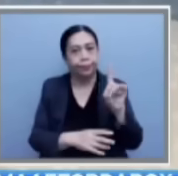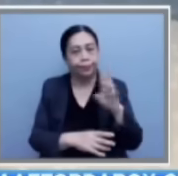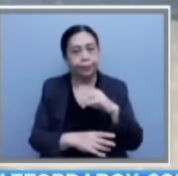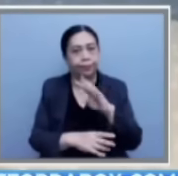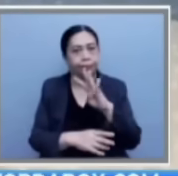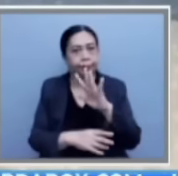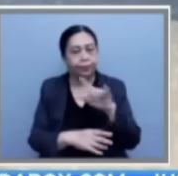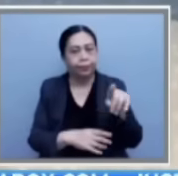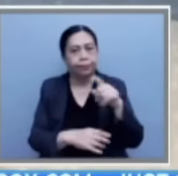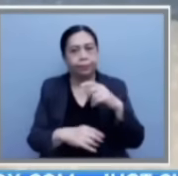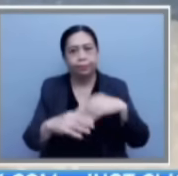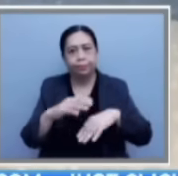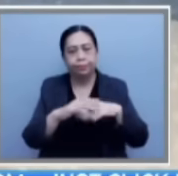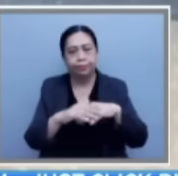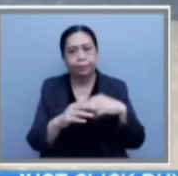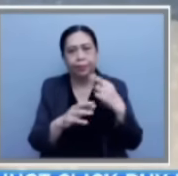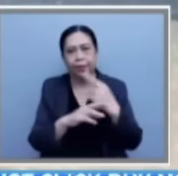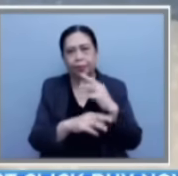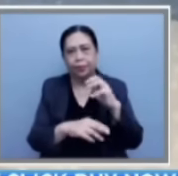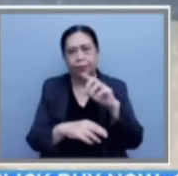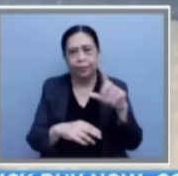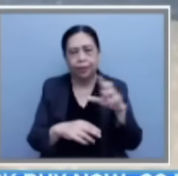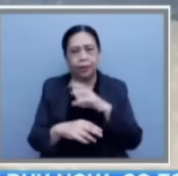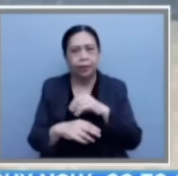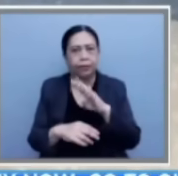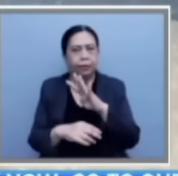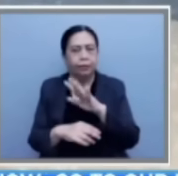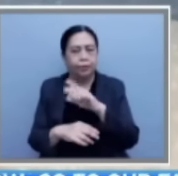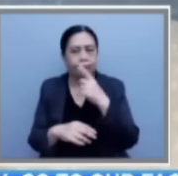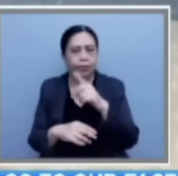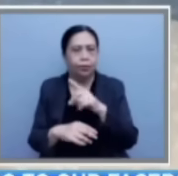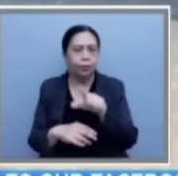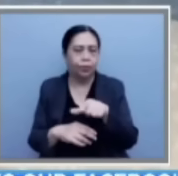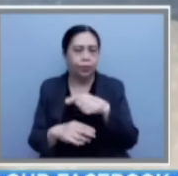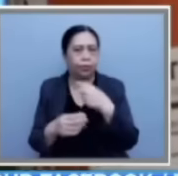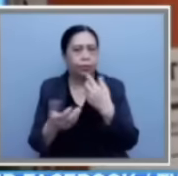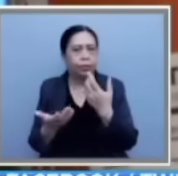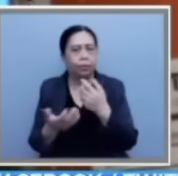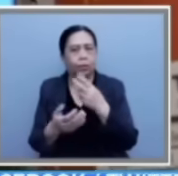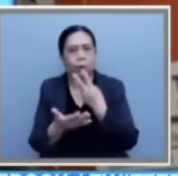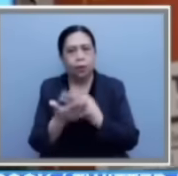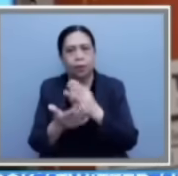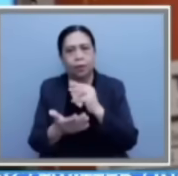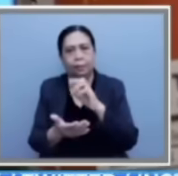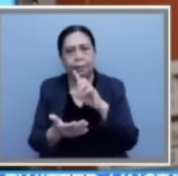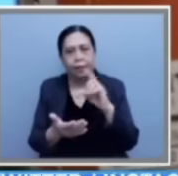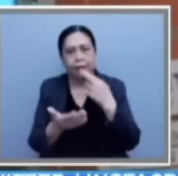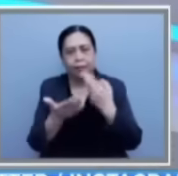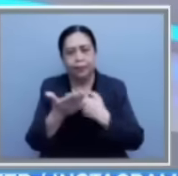price cap sa regular milled rice at ph5 per kilo price cap sa welled